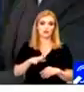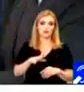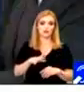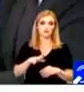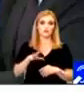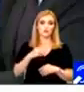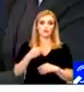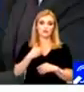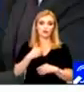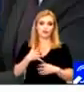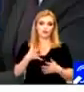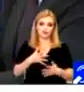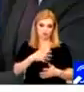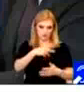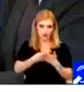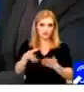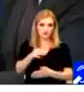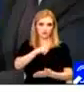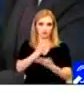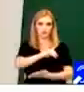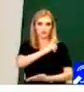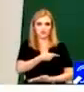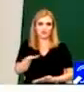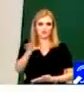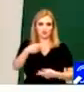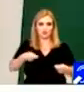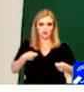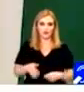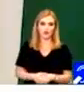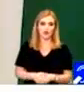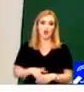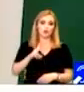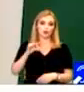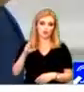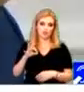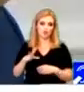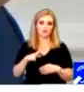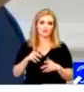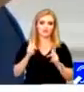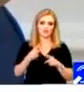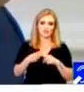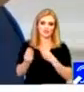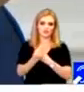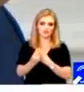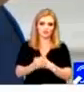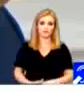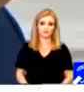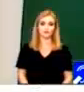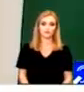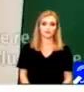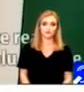Minsk să-și consolideze puterea asupra executivului. Dar Alexandru Lukashenko a calificat drept ridicole învinuirile privind politica sa